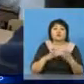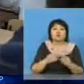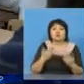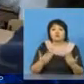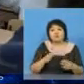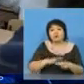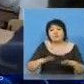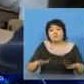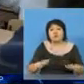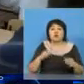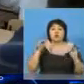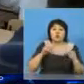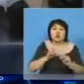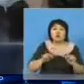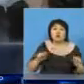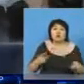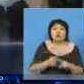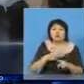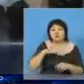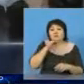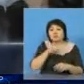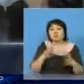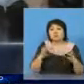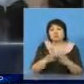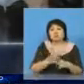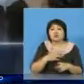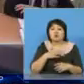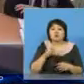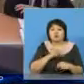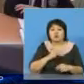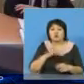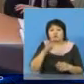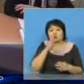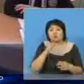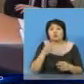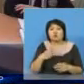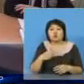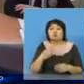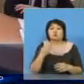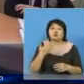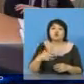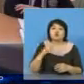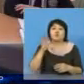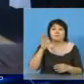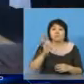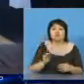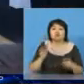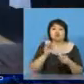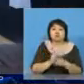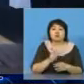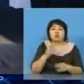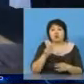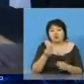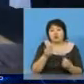енді балабақша, колледж педагогтары да біліктілік санаты үшін лауазымдық жалақыдан 30-50% аралығында қосымша